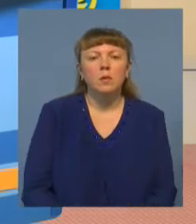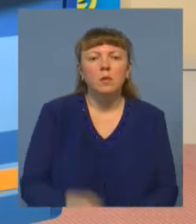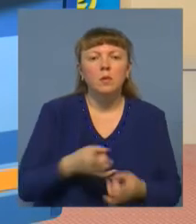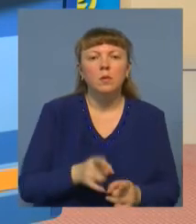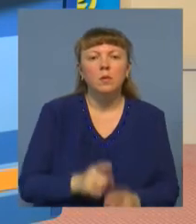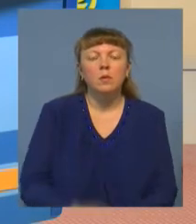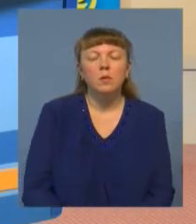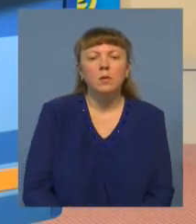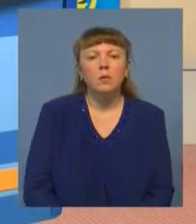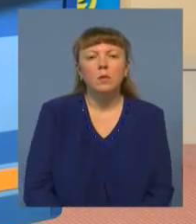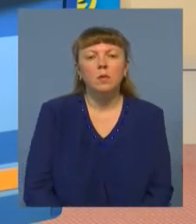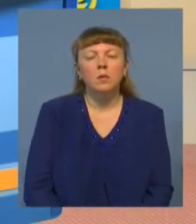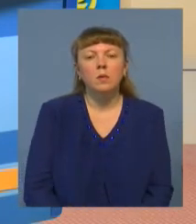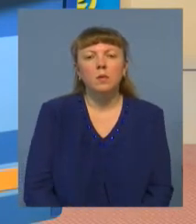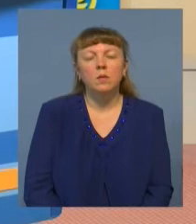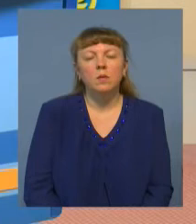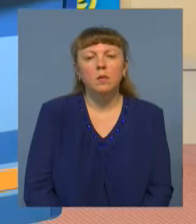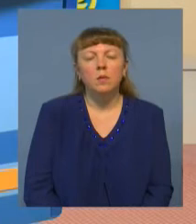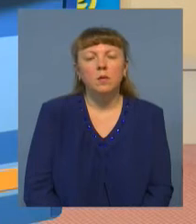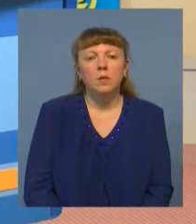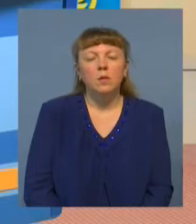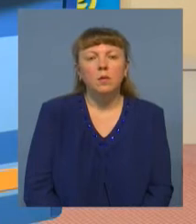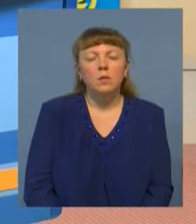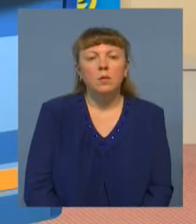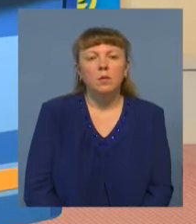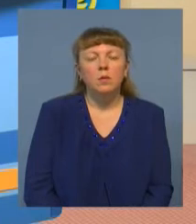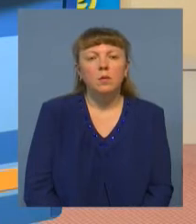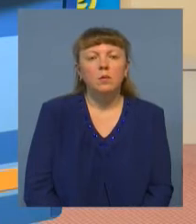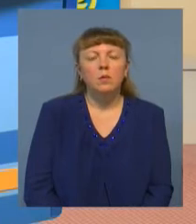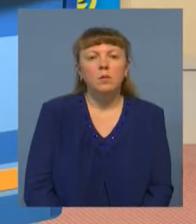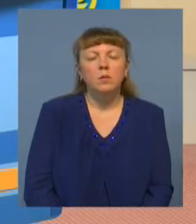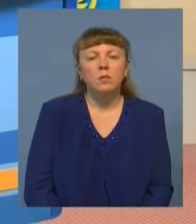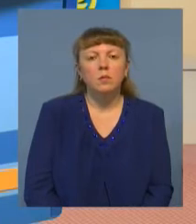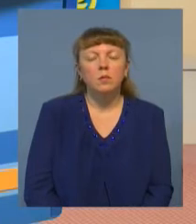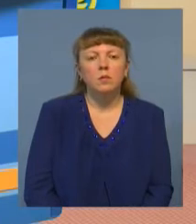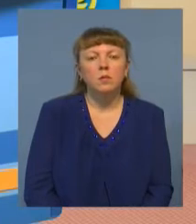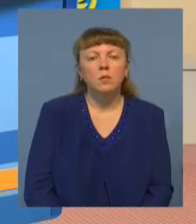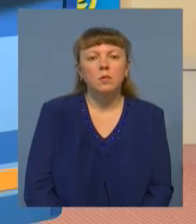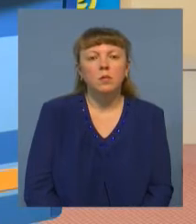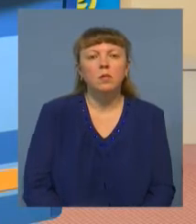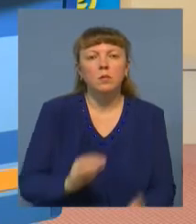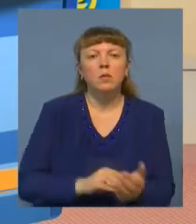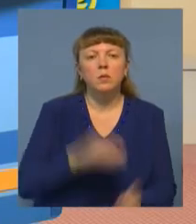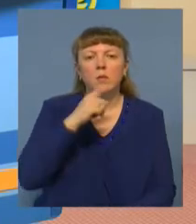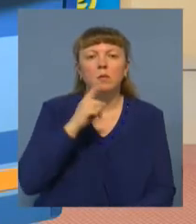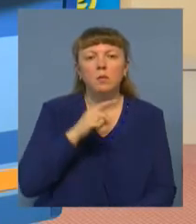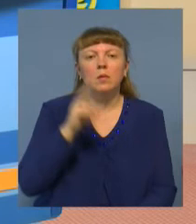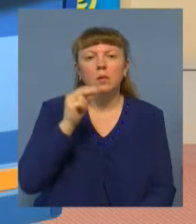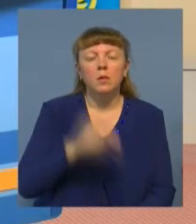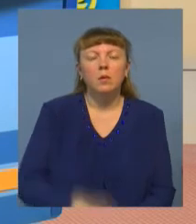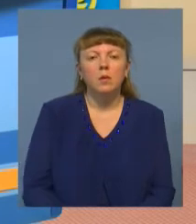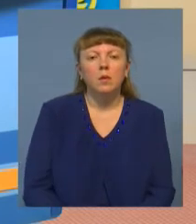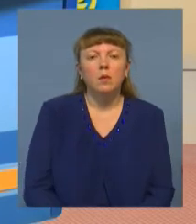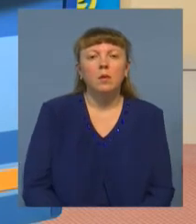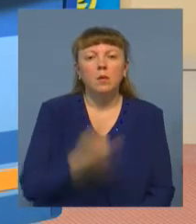РАГС предоставляется данная актовая запись о рождении, в которой уже указаны родители, дата рождения,